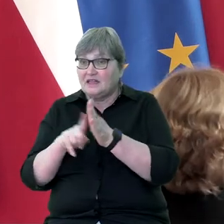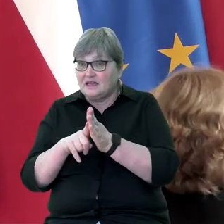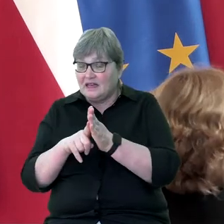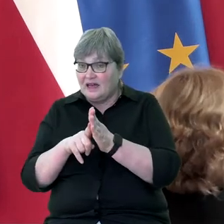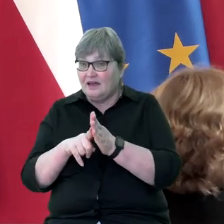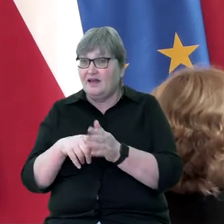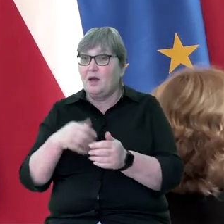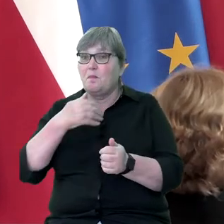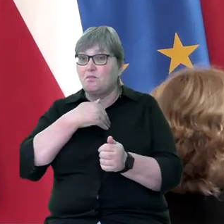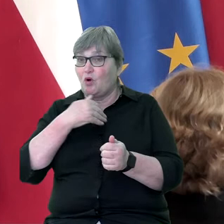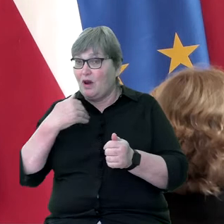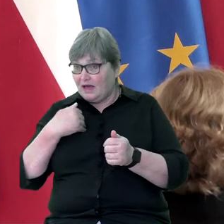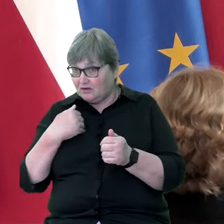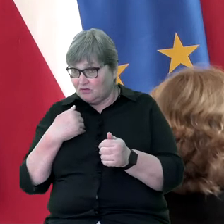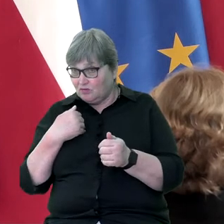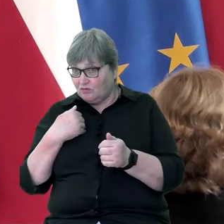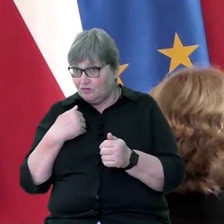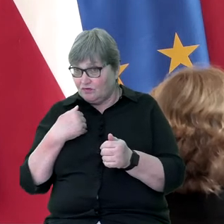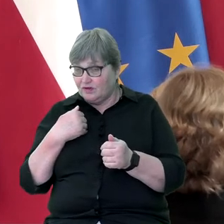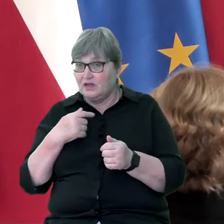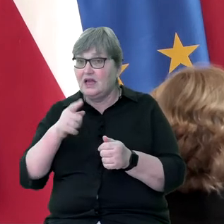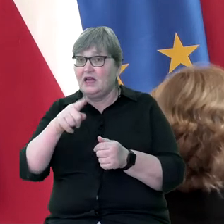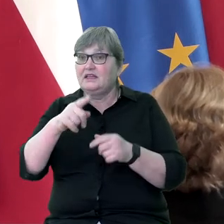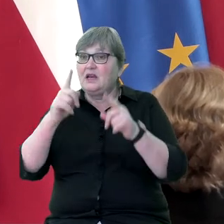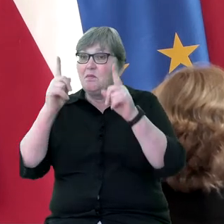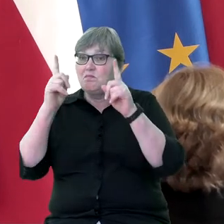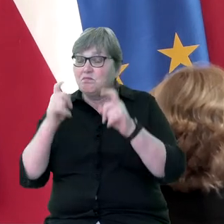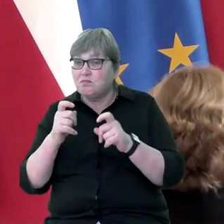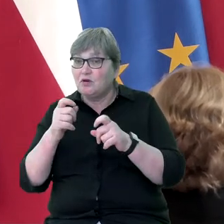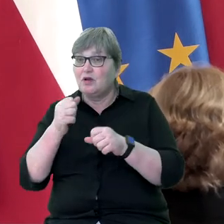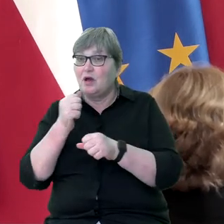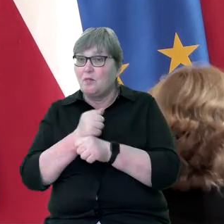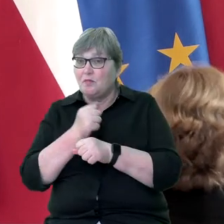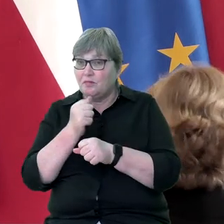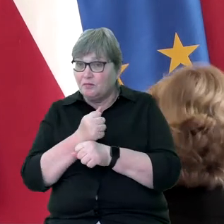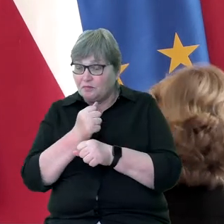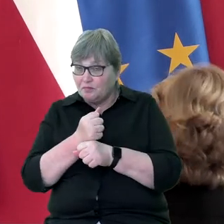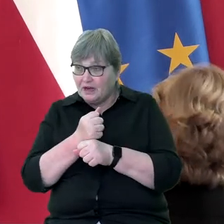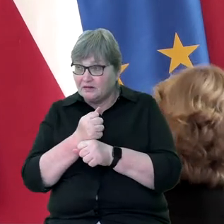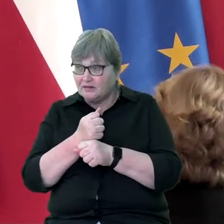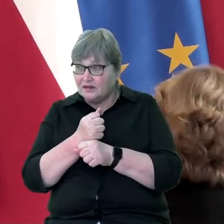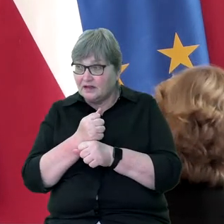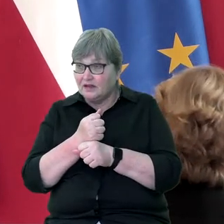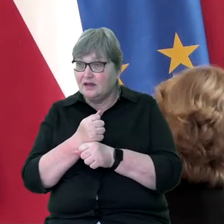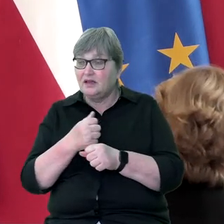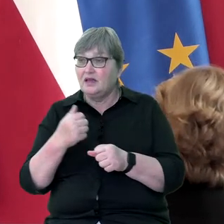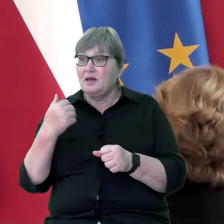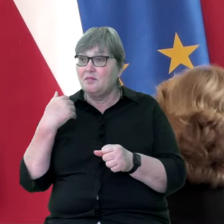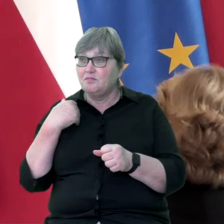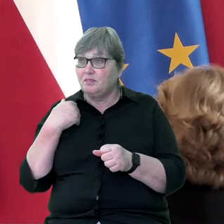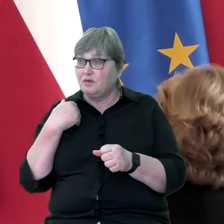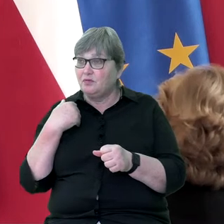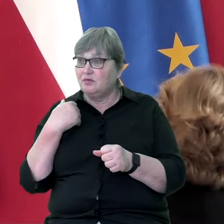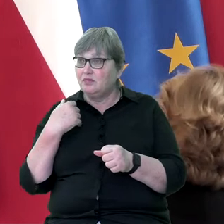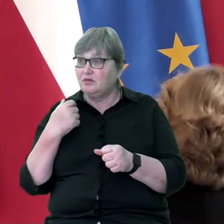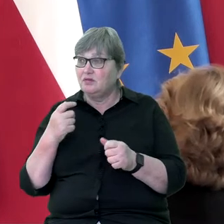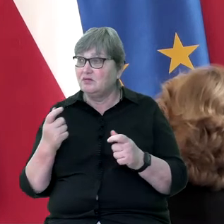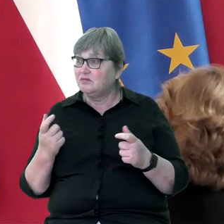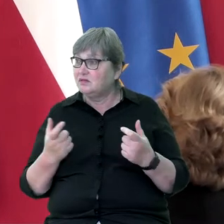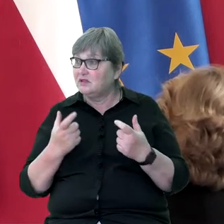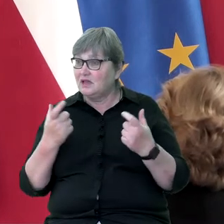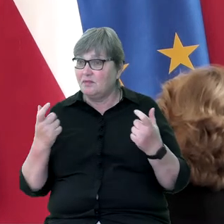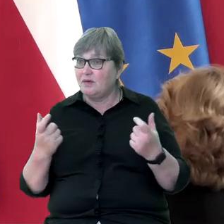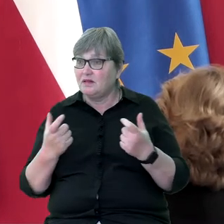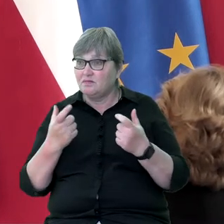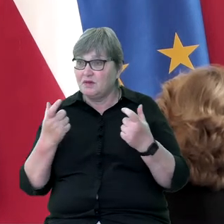jakby podjęcie tej nielegalnej z punktu widzenia rzeczywistości, w której żyli, aktywności, było rzeczywiście no, czymś,